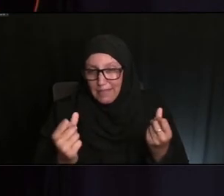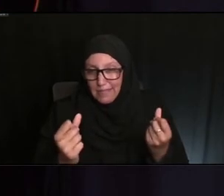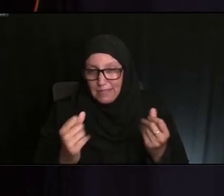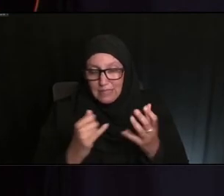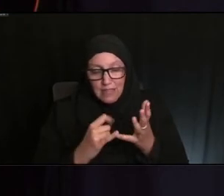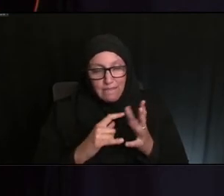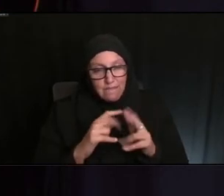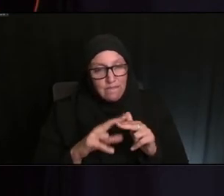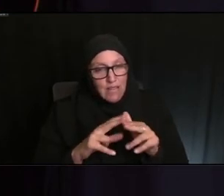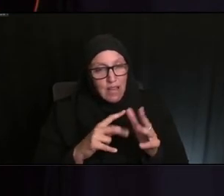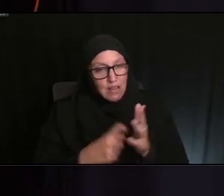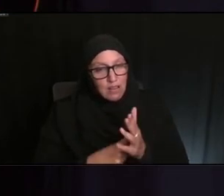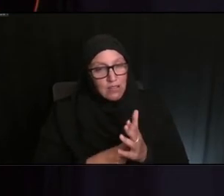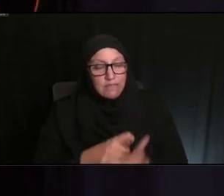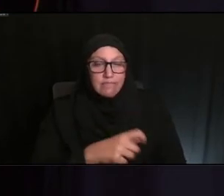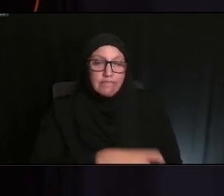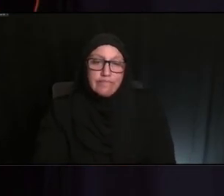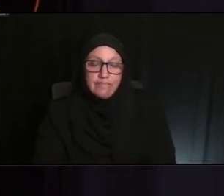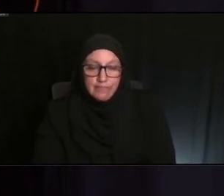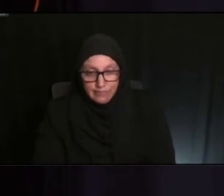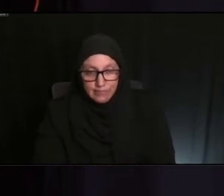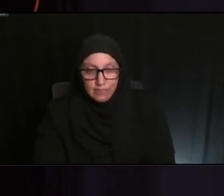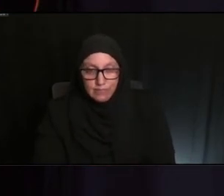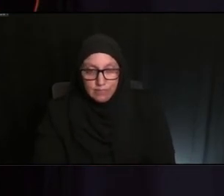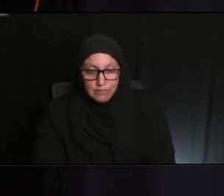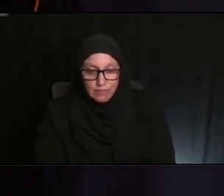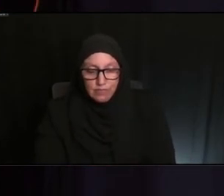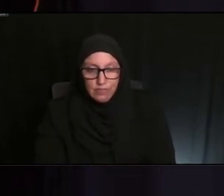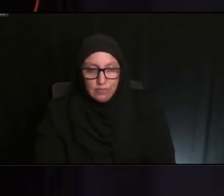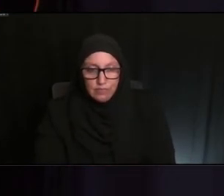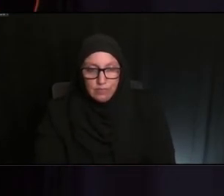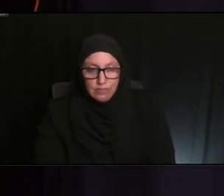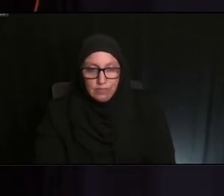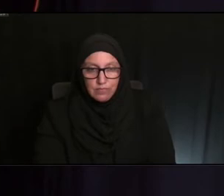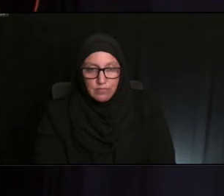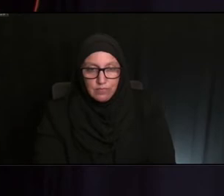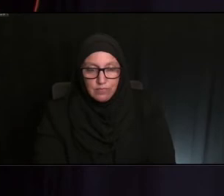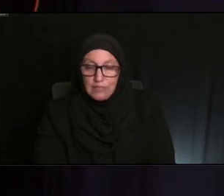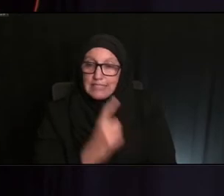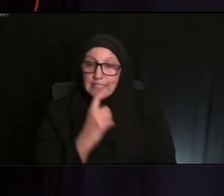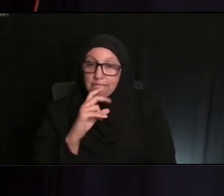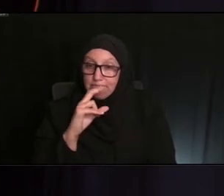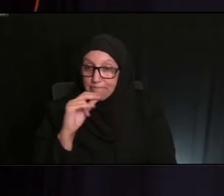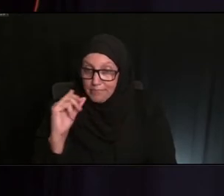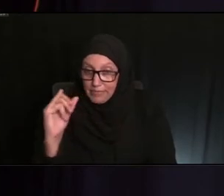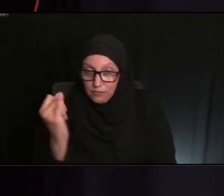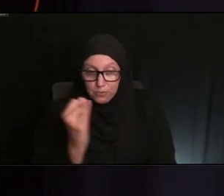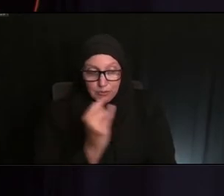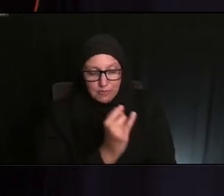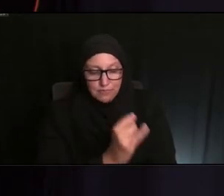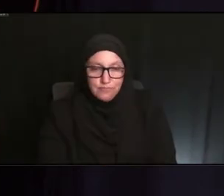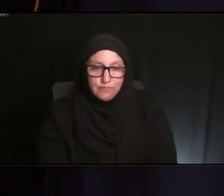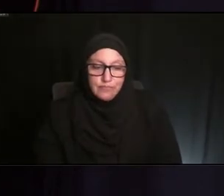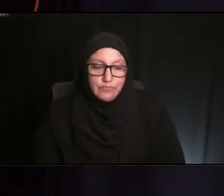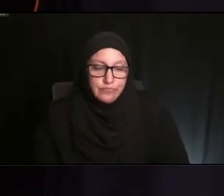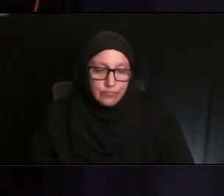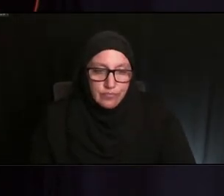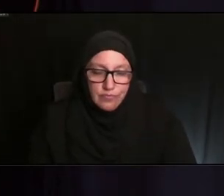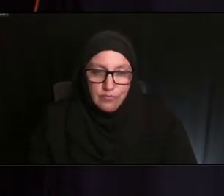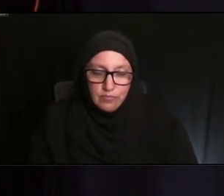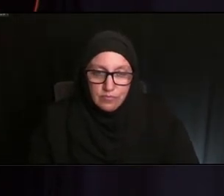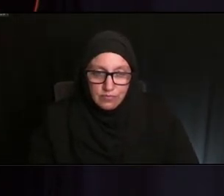In Al-Hira, where he lives. He said, فَقَالَ يَا أَبَا عَبْدِ اللَّهِ مَا تَقُولُ